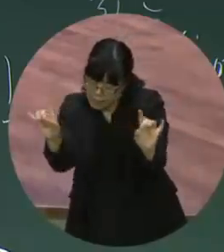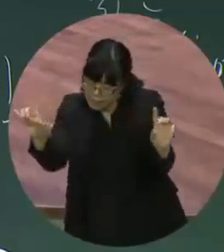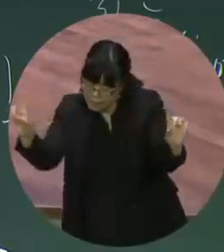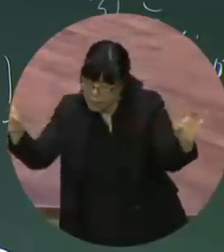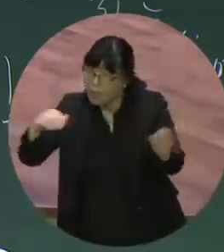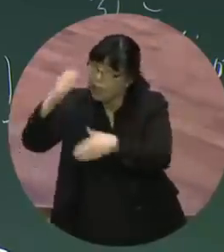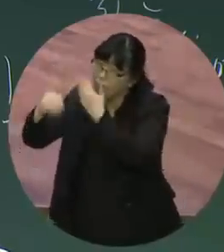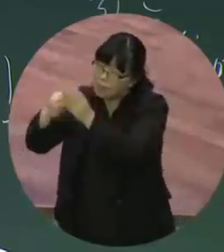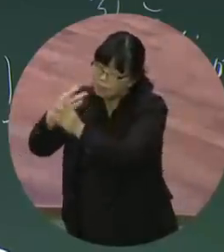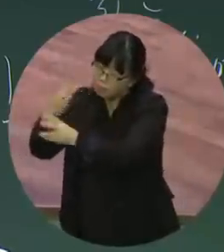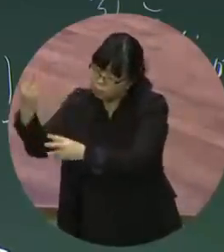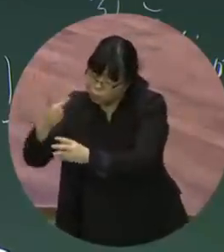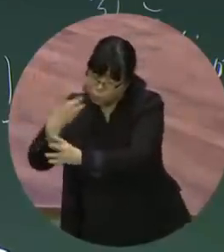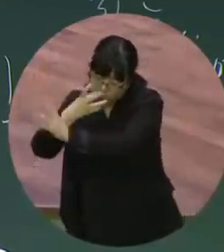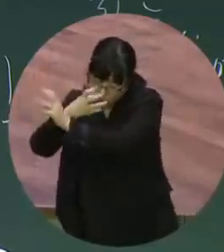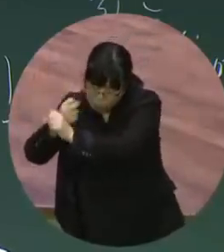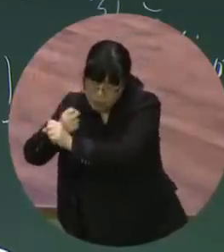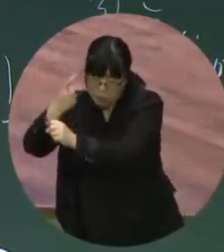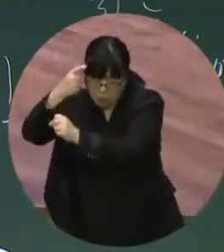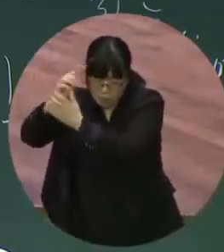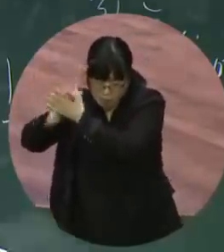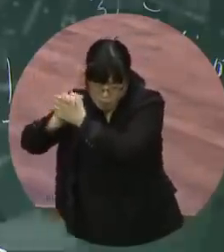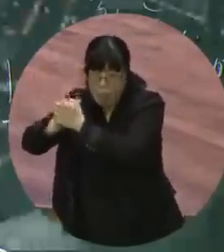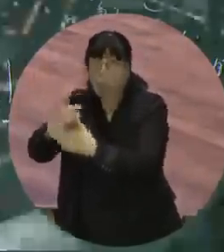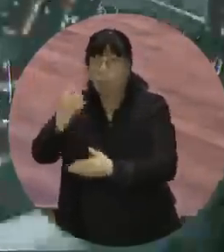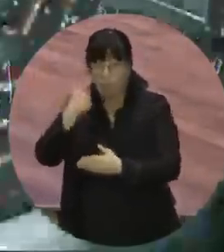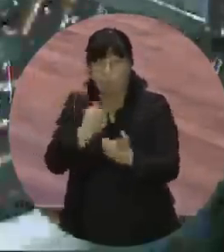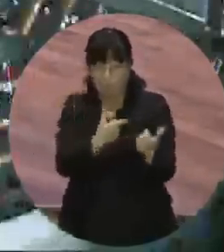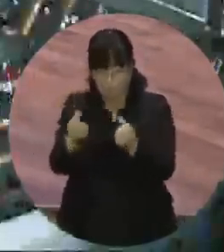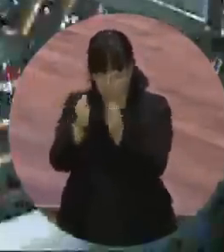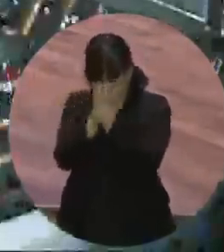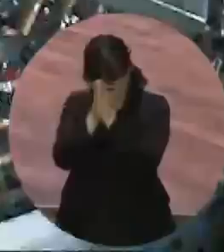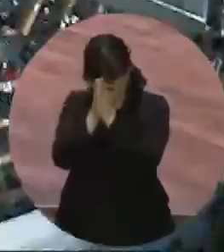주여 외치고 기도하겠습니다. 주여 사랑해.